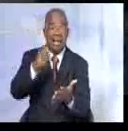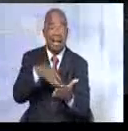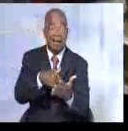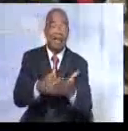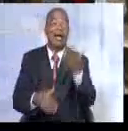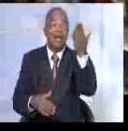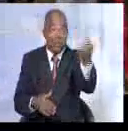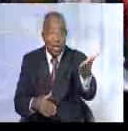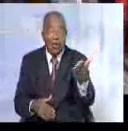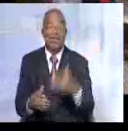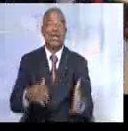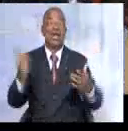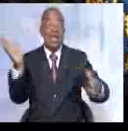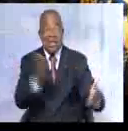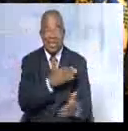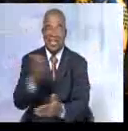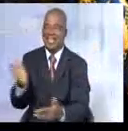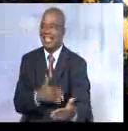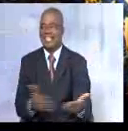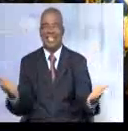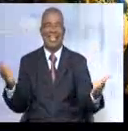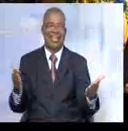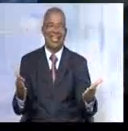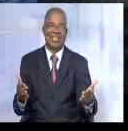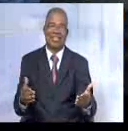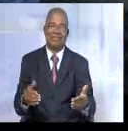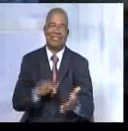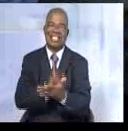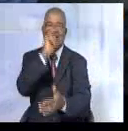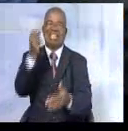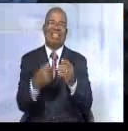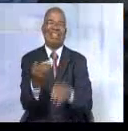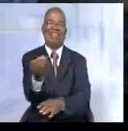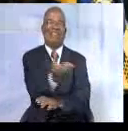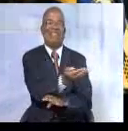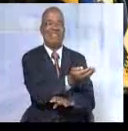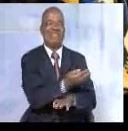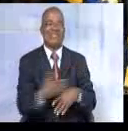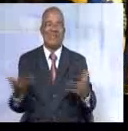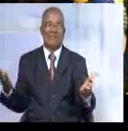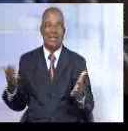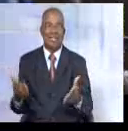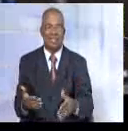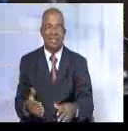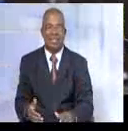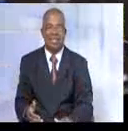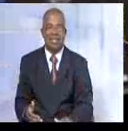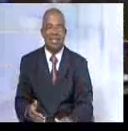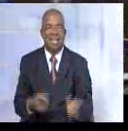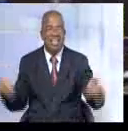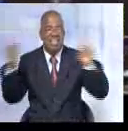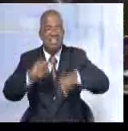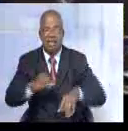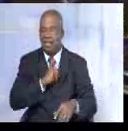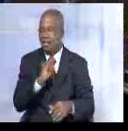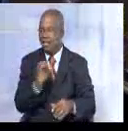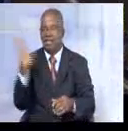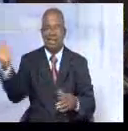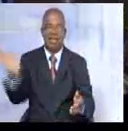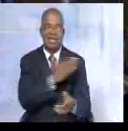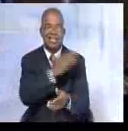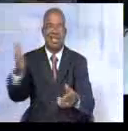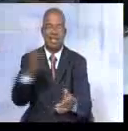le public abidjanais. Les jeunes artistes en quête de producteurs sont présents pour faire valoir leur talent. Quand je chante, si